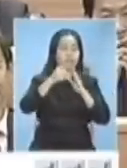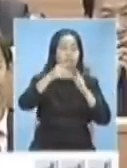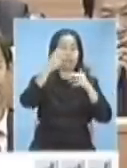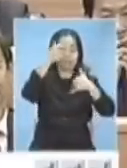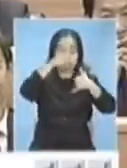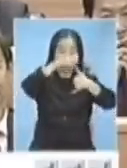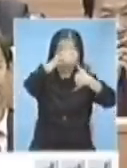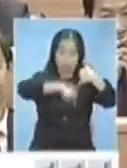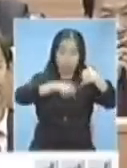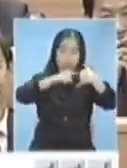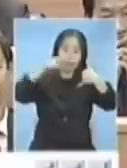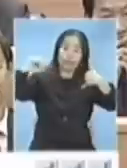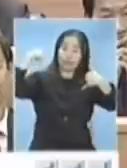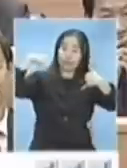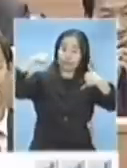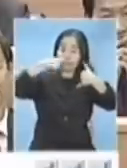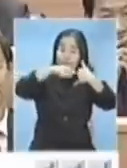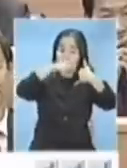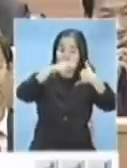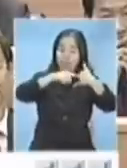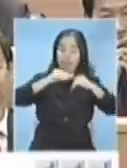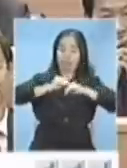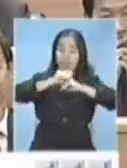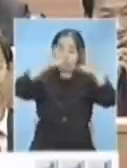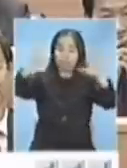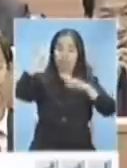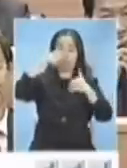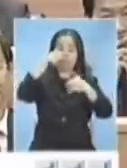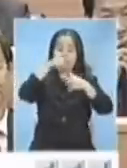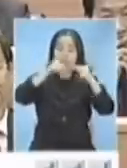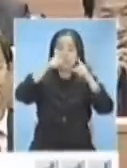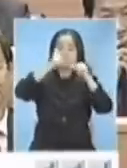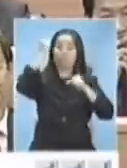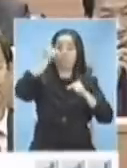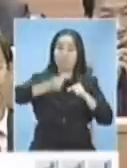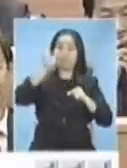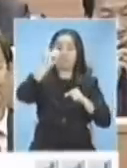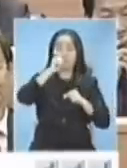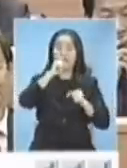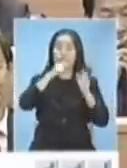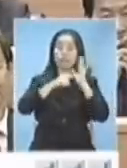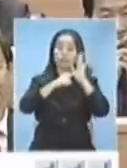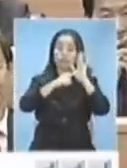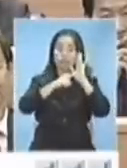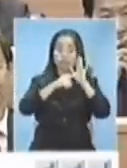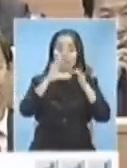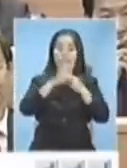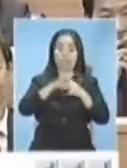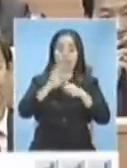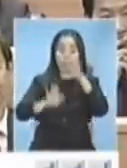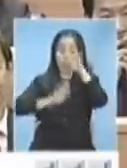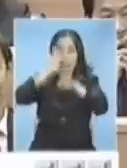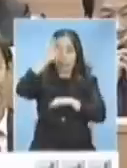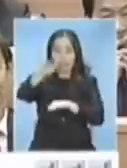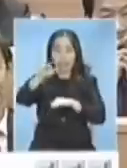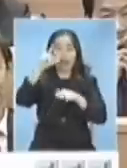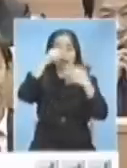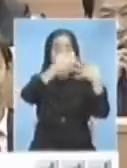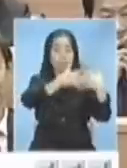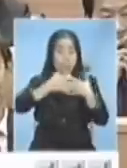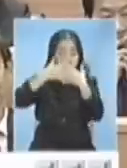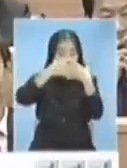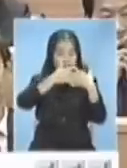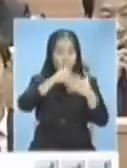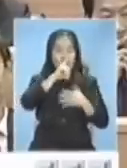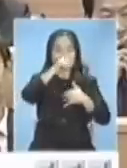ณีแถลงผ่านสื่อนั้นเป็นความจริงทุกประการอย่างเช่นในเรื่องของการเดินทางไปสหรัฐอเมริกาที่